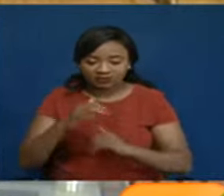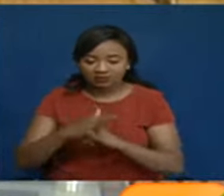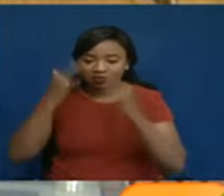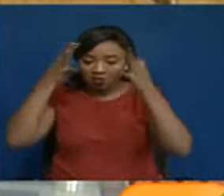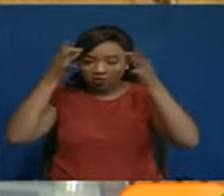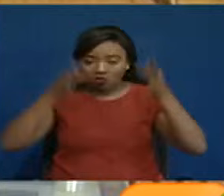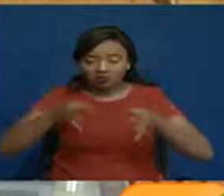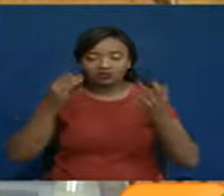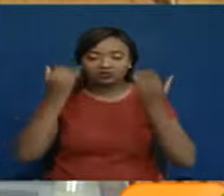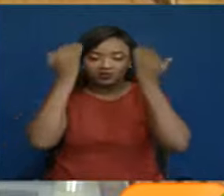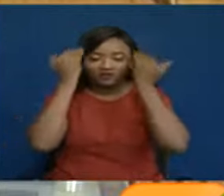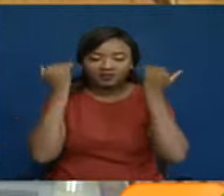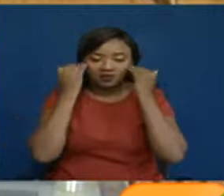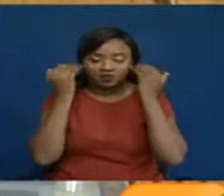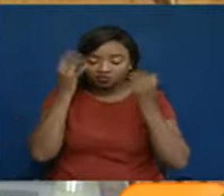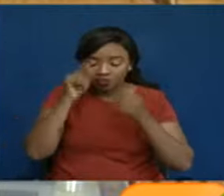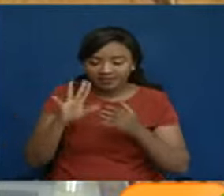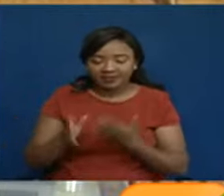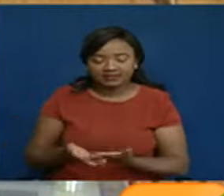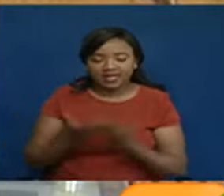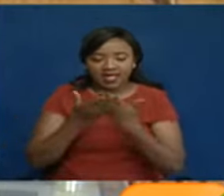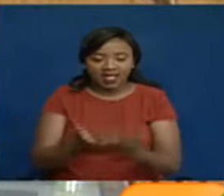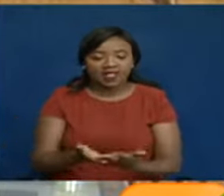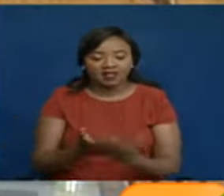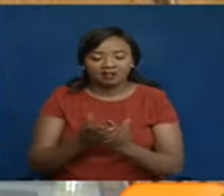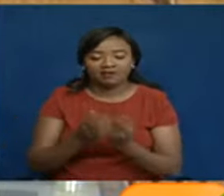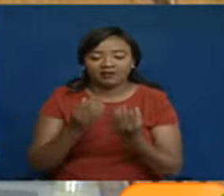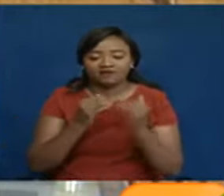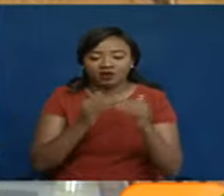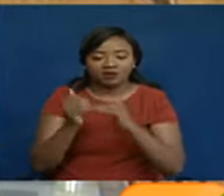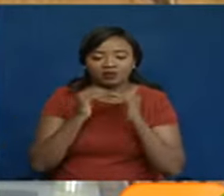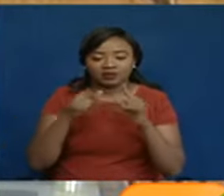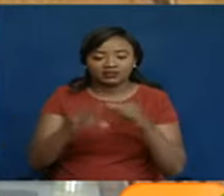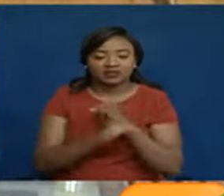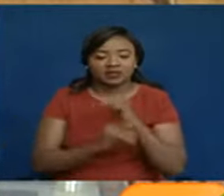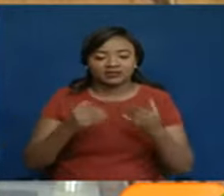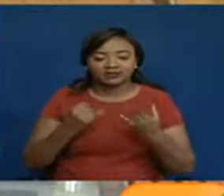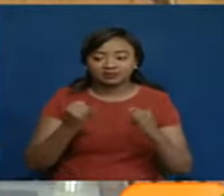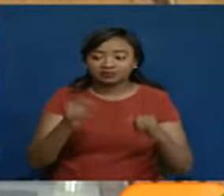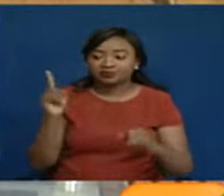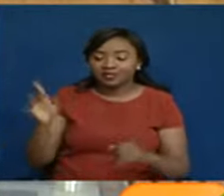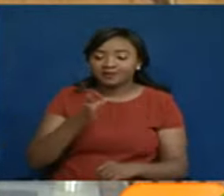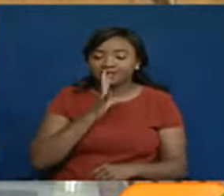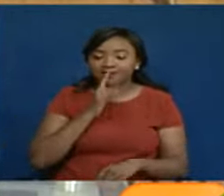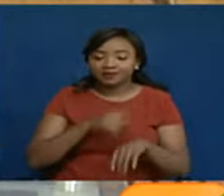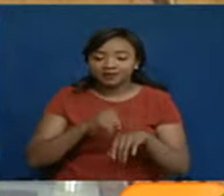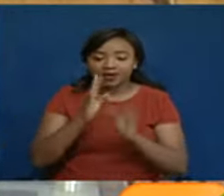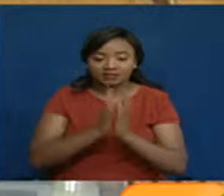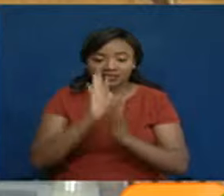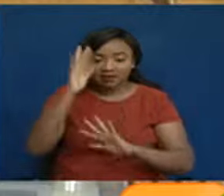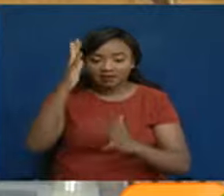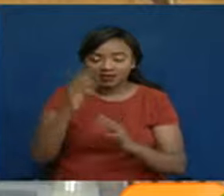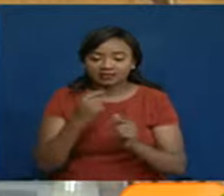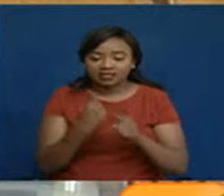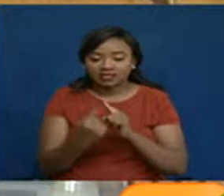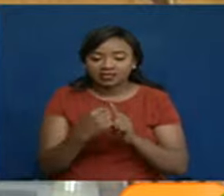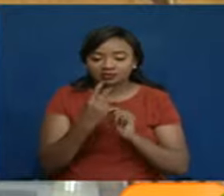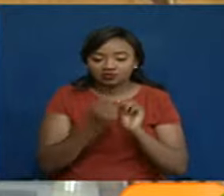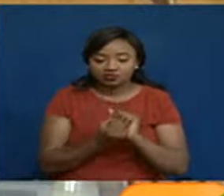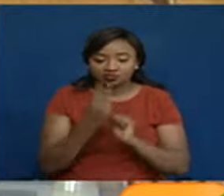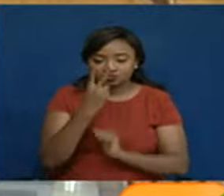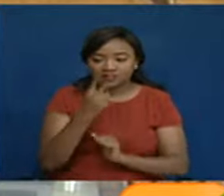kwa demokrasia nchini. Akizungumza katika siku ya mwisho ya mkutano ya kuadhimisha miaka 12 ya uwepo wa mahakama ya upeo